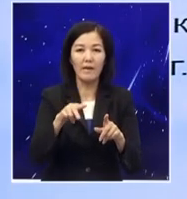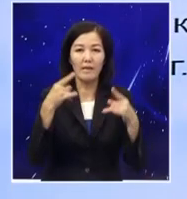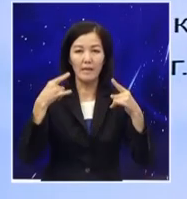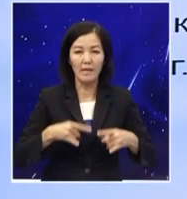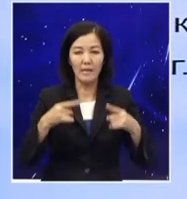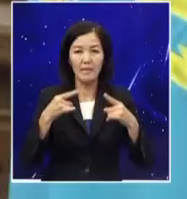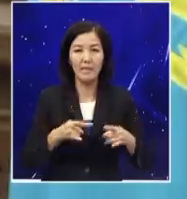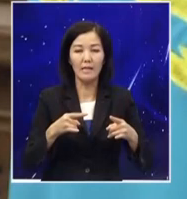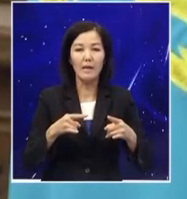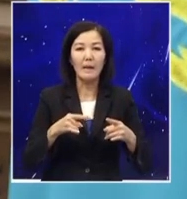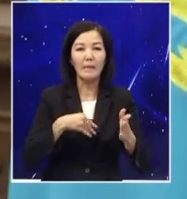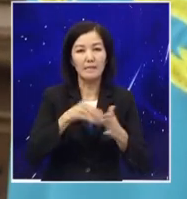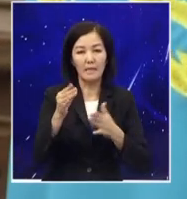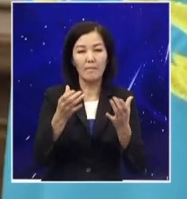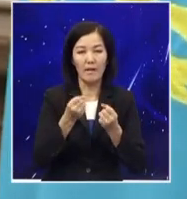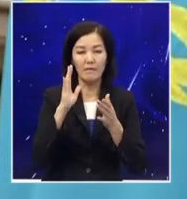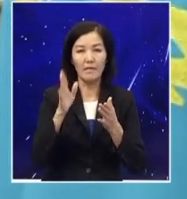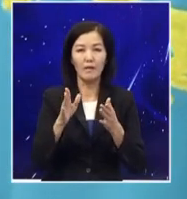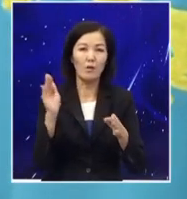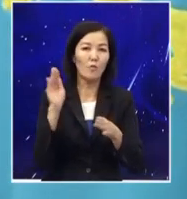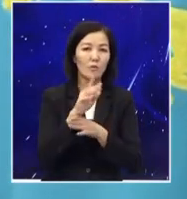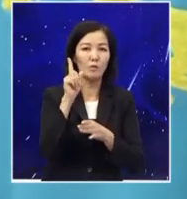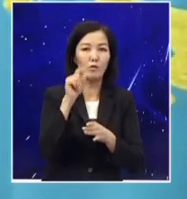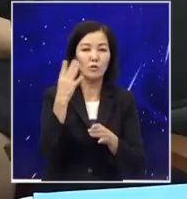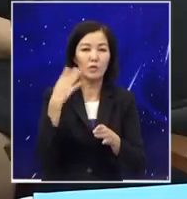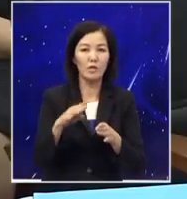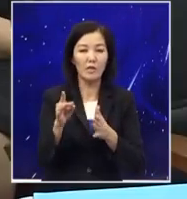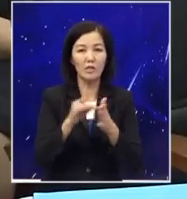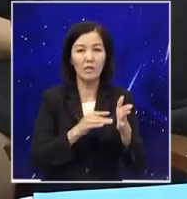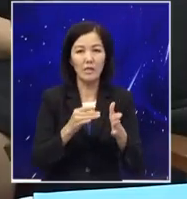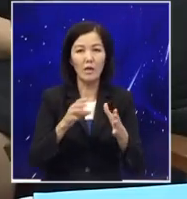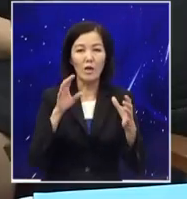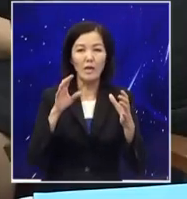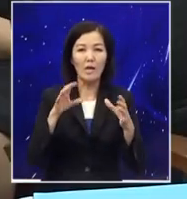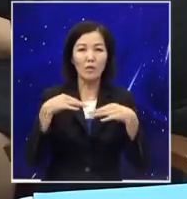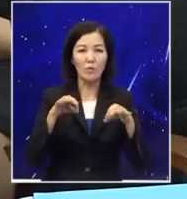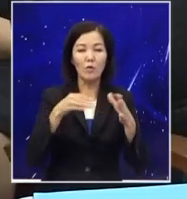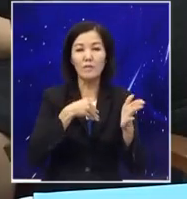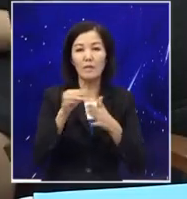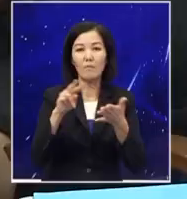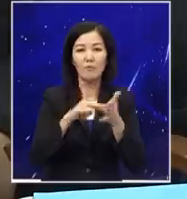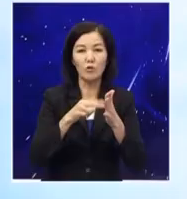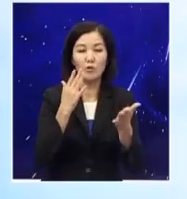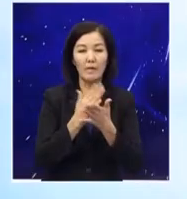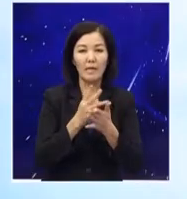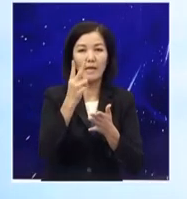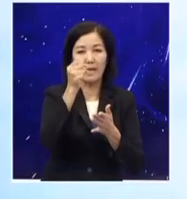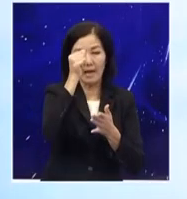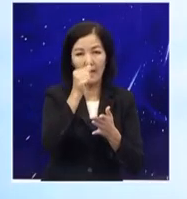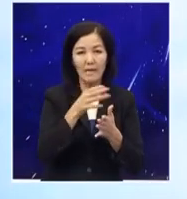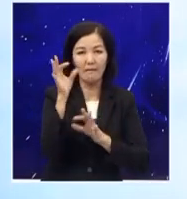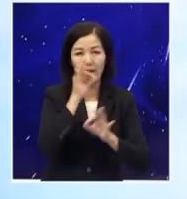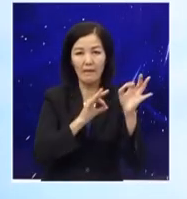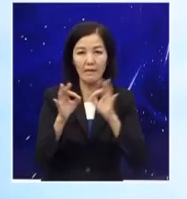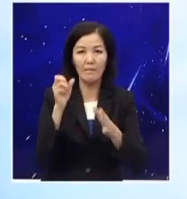аппараттары, концентратор сатып алынады. Қосымша 140 жедел жәрдем көлігін сатып алуда жоспарда бар. Екі айлық қор болатын дәрі-дәрмекке